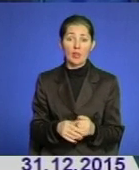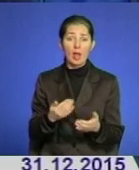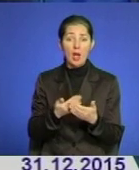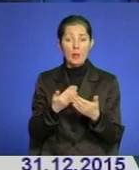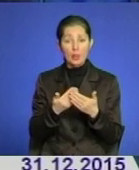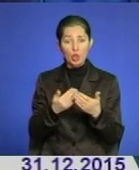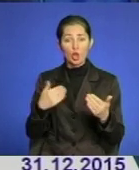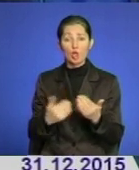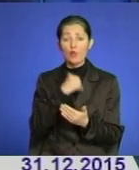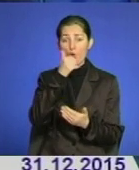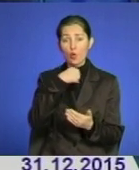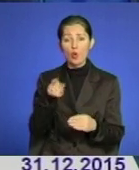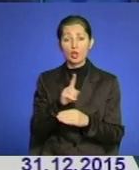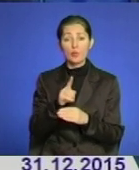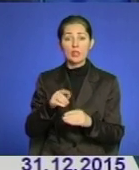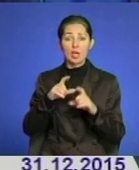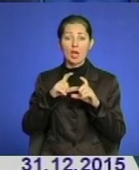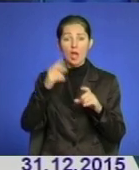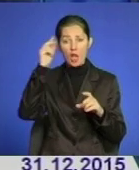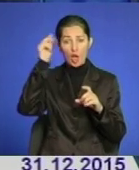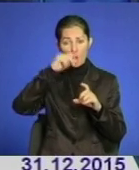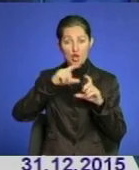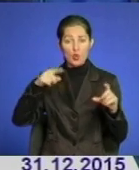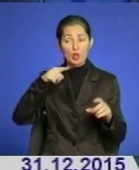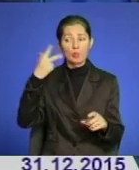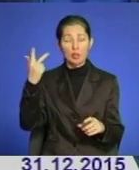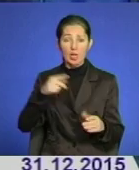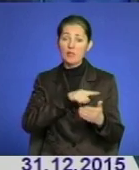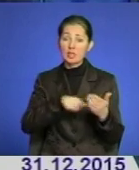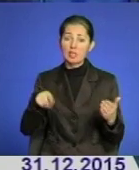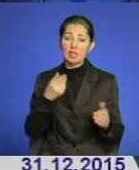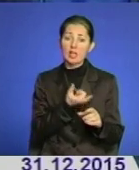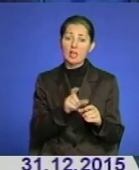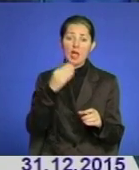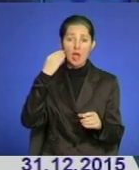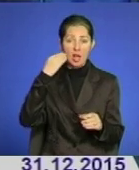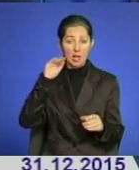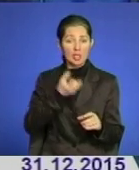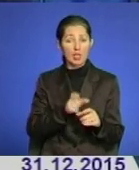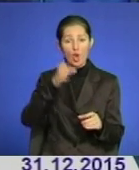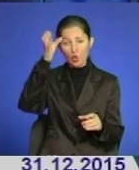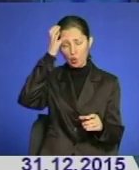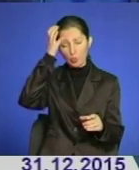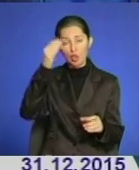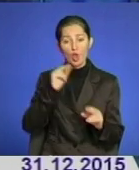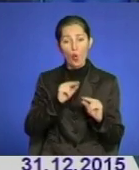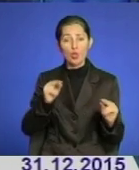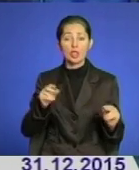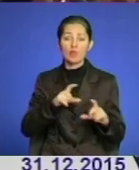Напередодні Нового року у Тернопільській загальноосвітній школі номер 3 відзначили найліпших, найрозумніших учнів школи – переможців цьогорічних